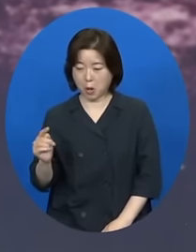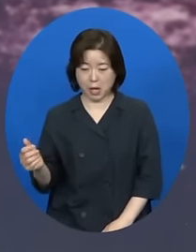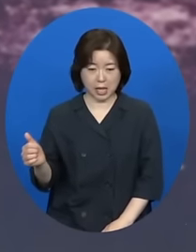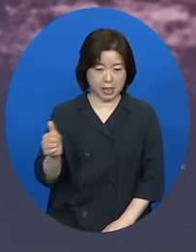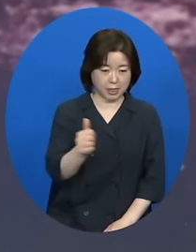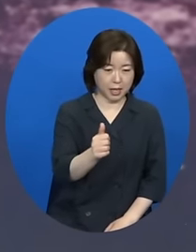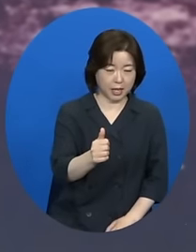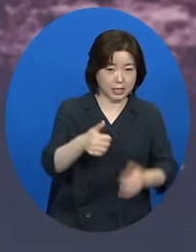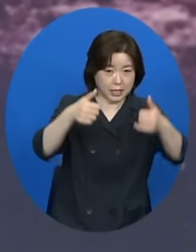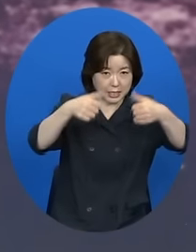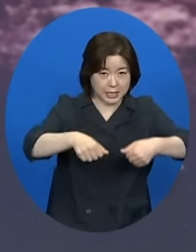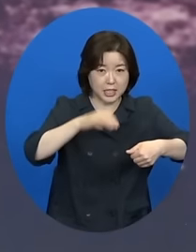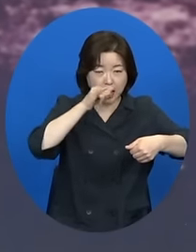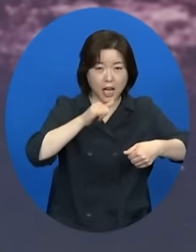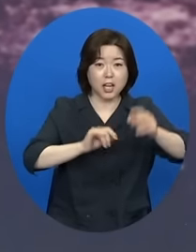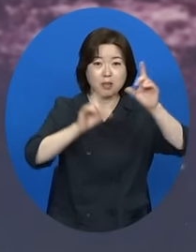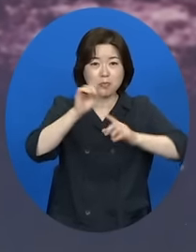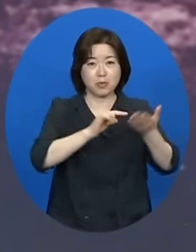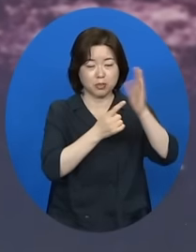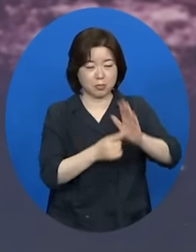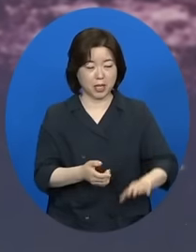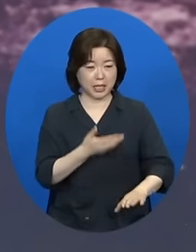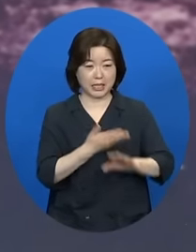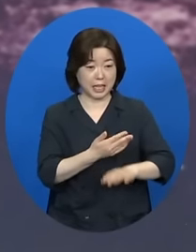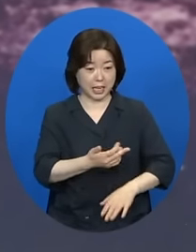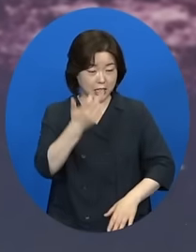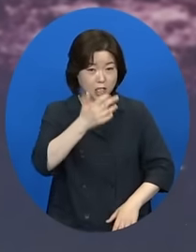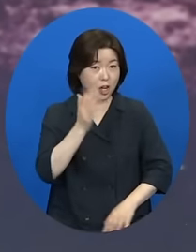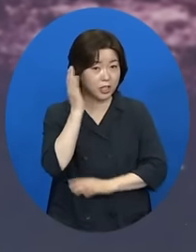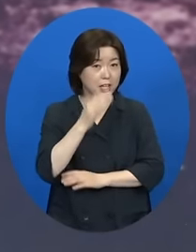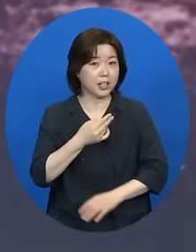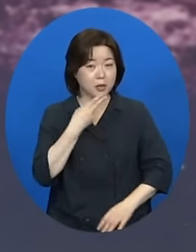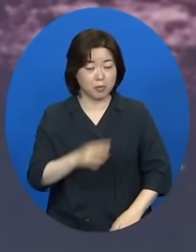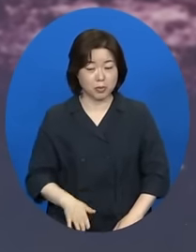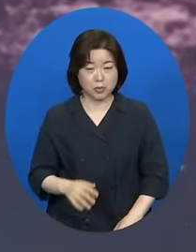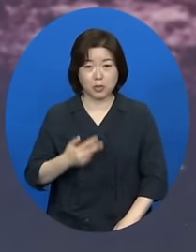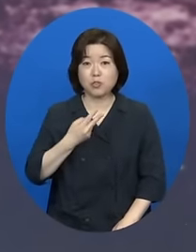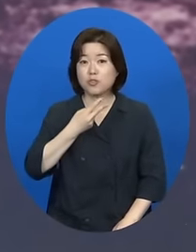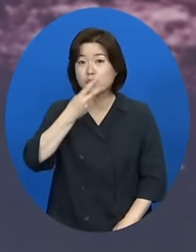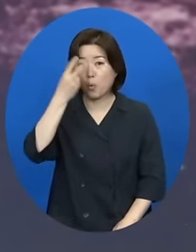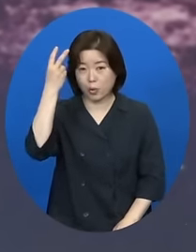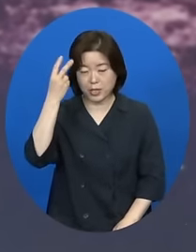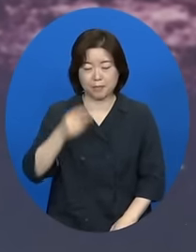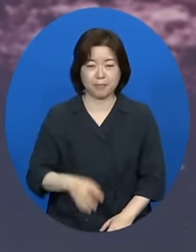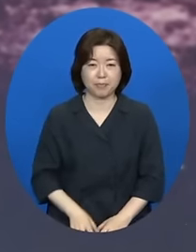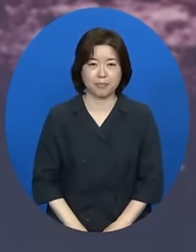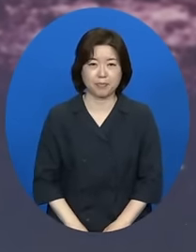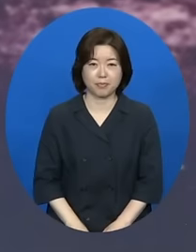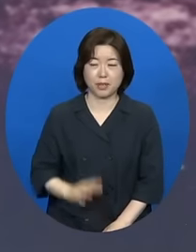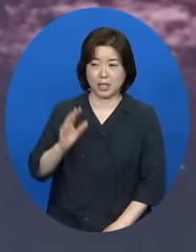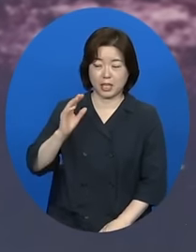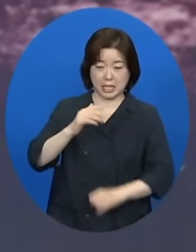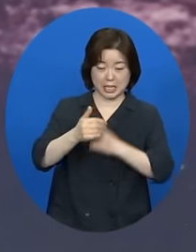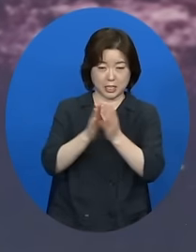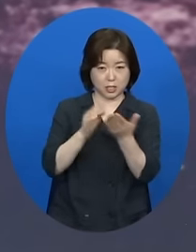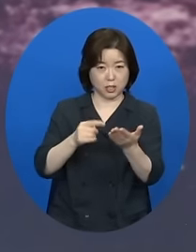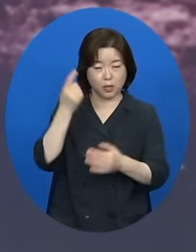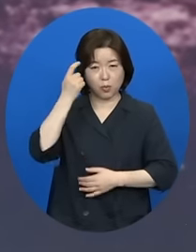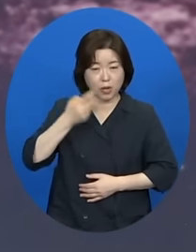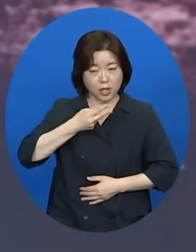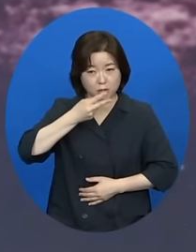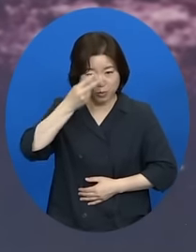인사하는 장면이 나와요. 다른 형들 이야기는 안 나오죠. 요셉이 언급이 됩니다. 왜 성경이 여기서 요셉을